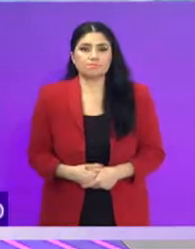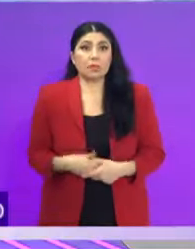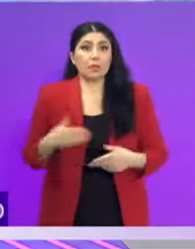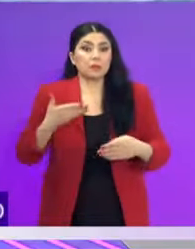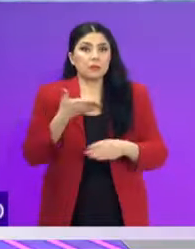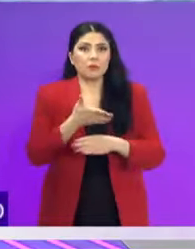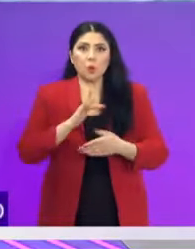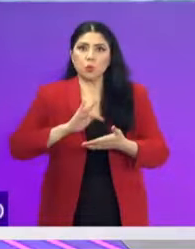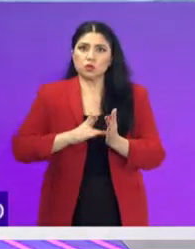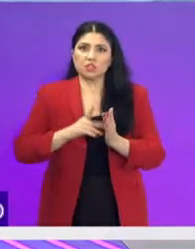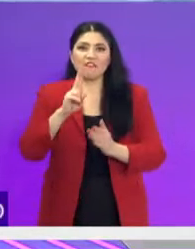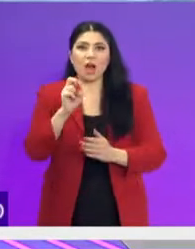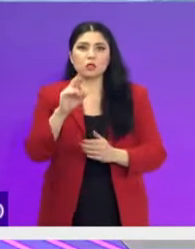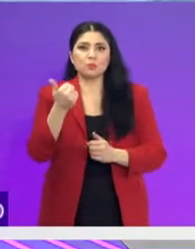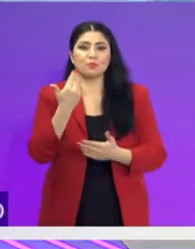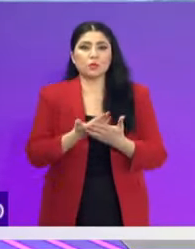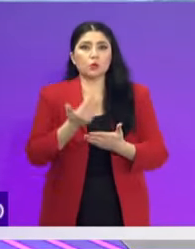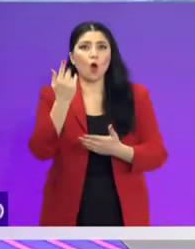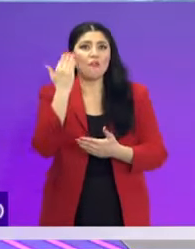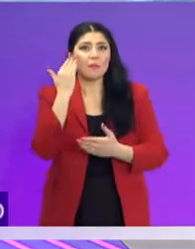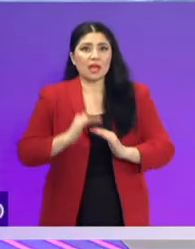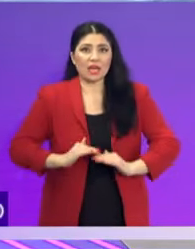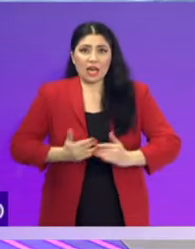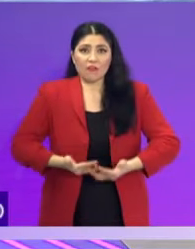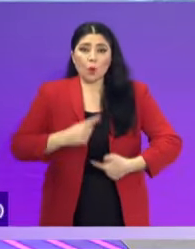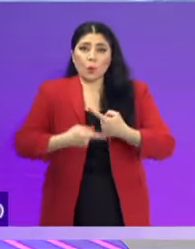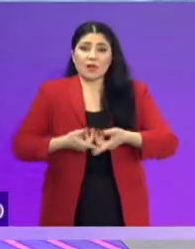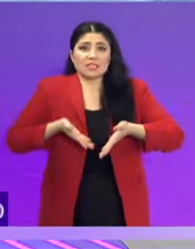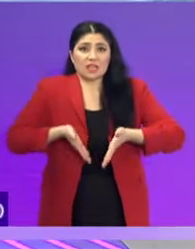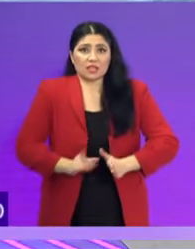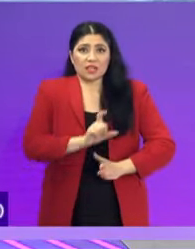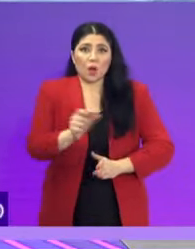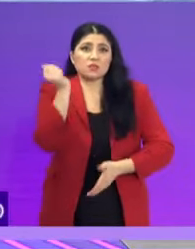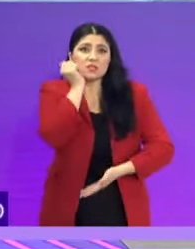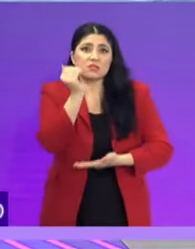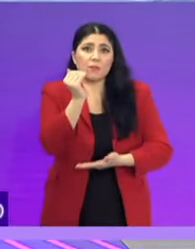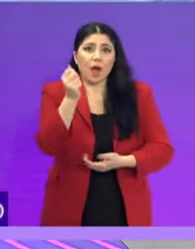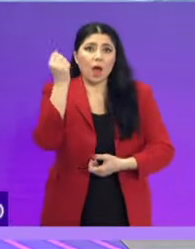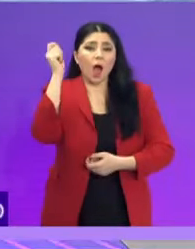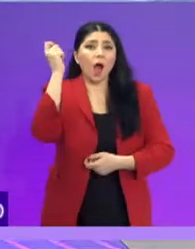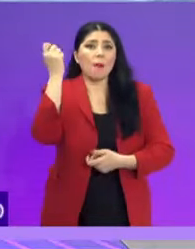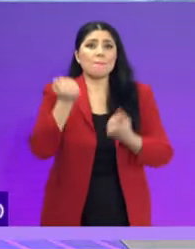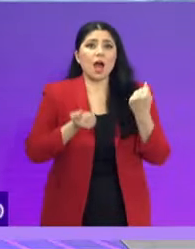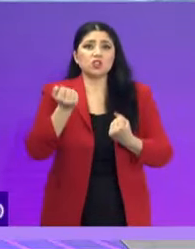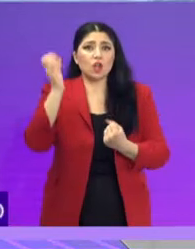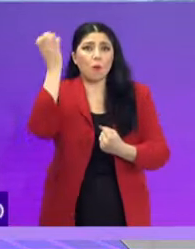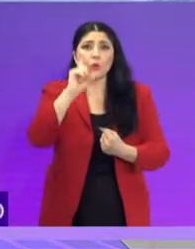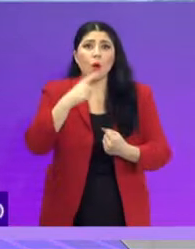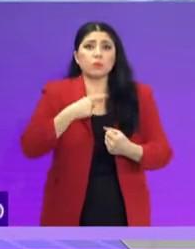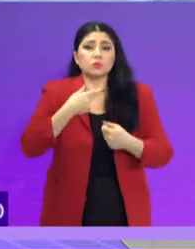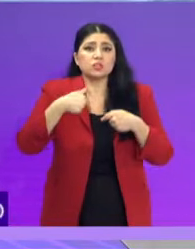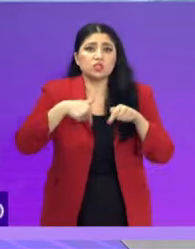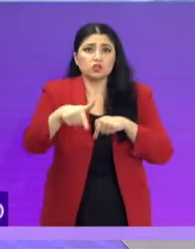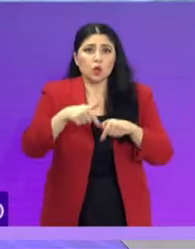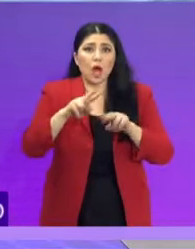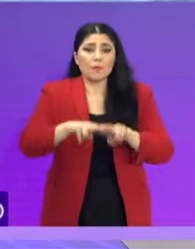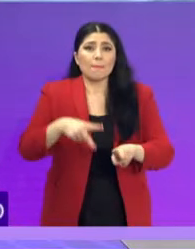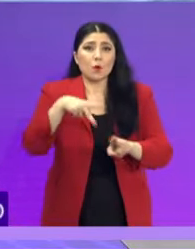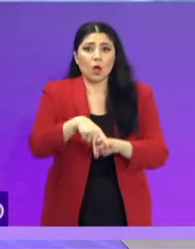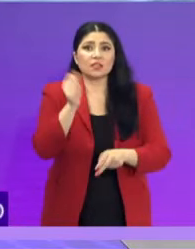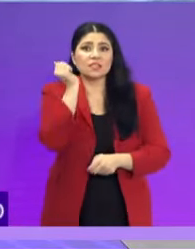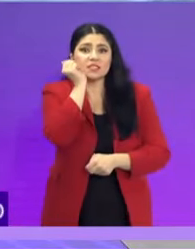Intervenție de urgență la Vaslui pentru o gravidă care urma să nască. Din cauza zăpezii, ambulanța nu a mai putut înainta și a rămas blocată în Nămeți,